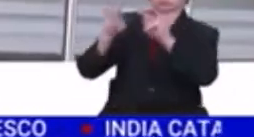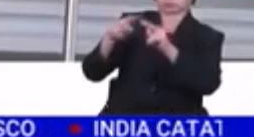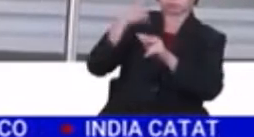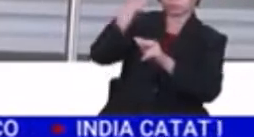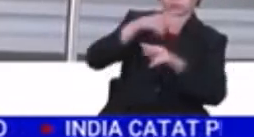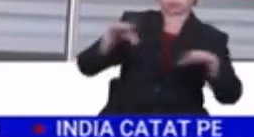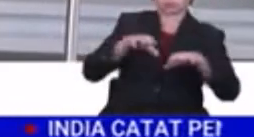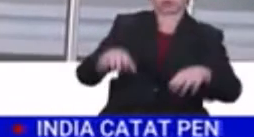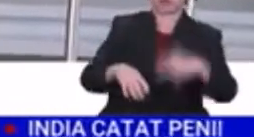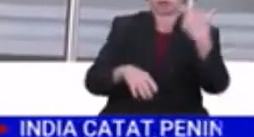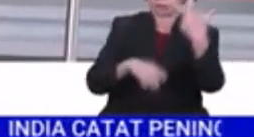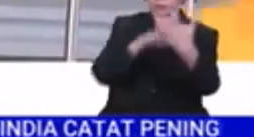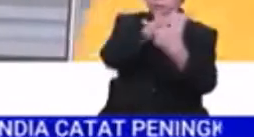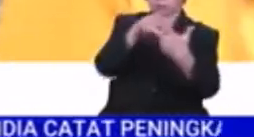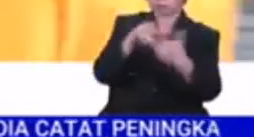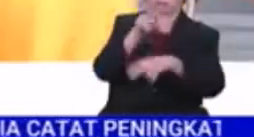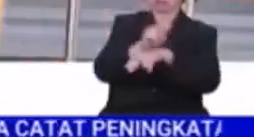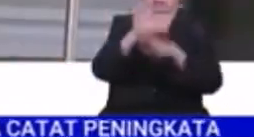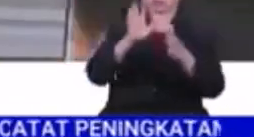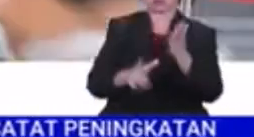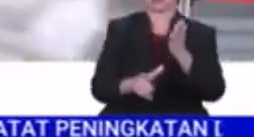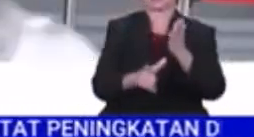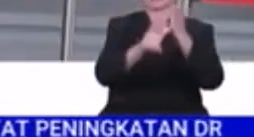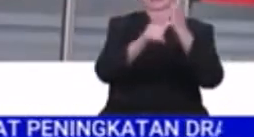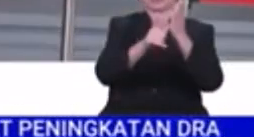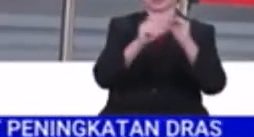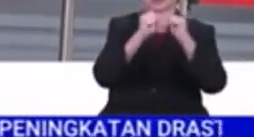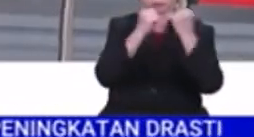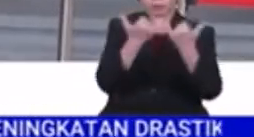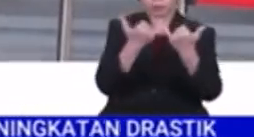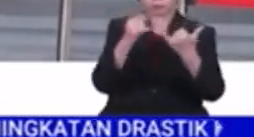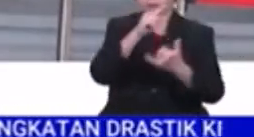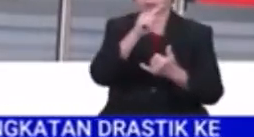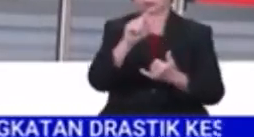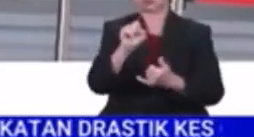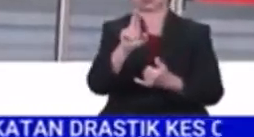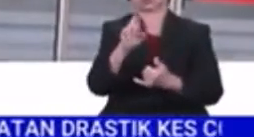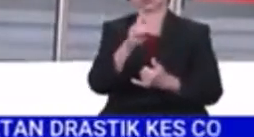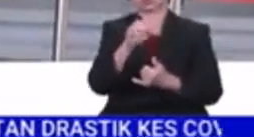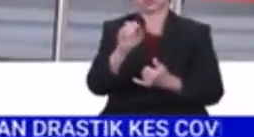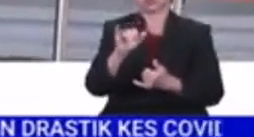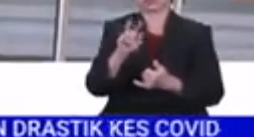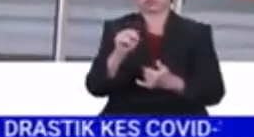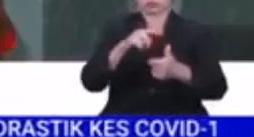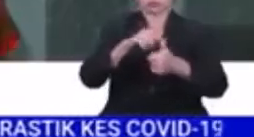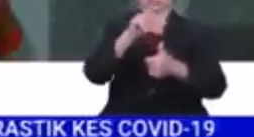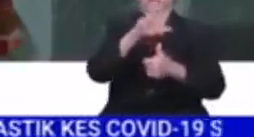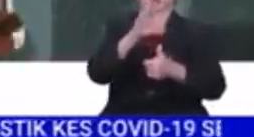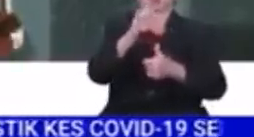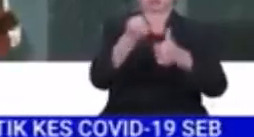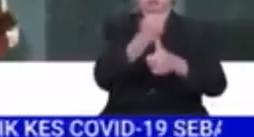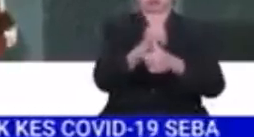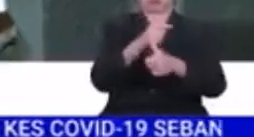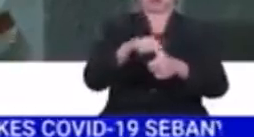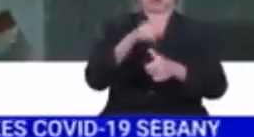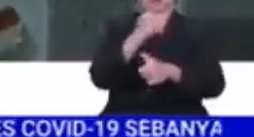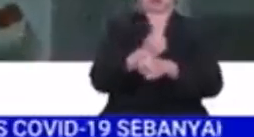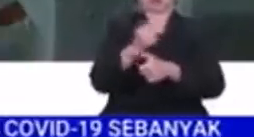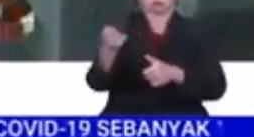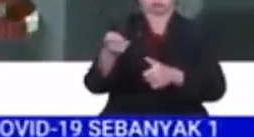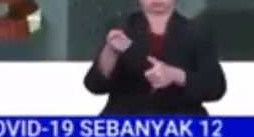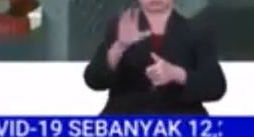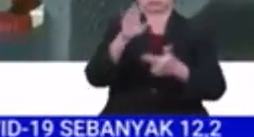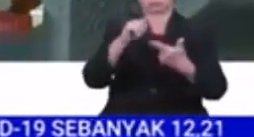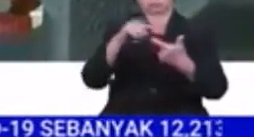dilakukan 3sakti yaitu pembantu pengurus cari kasur anti Sudin 39 tahun huni rumah bonde Yasmina haram